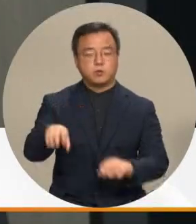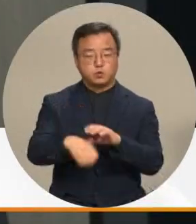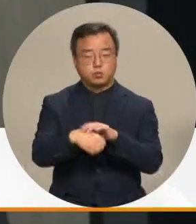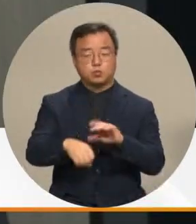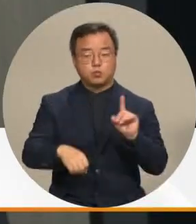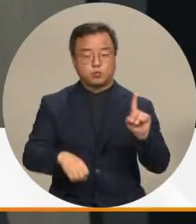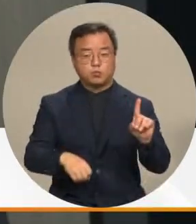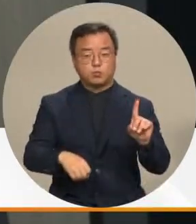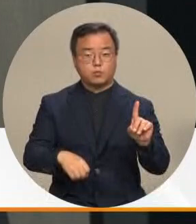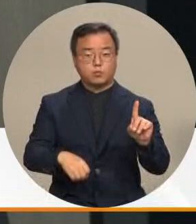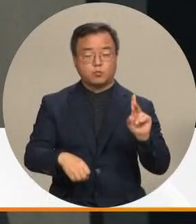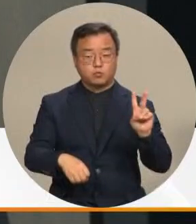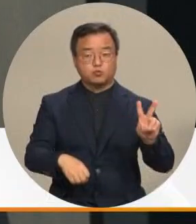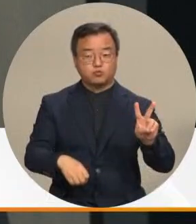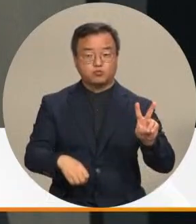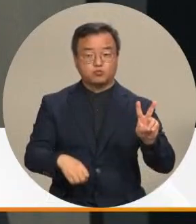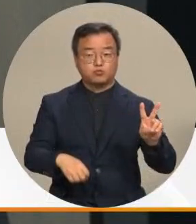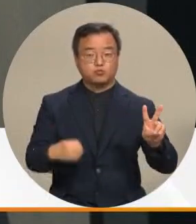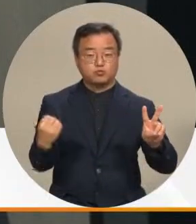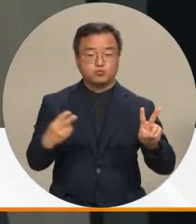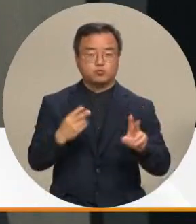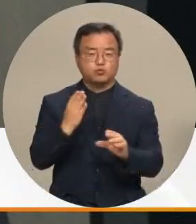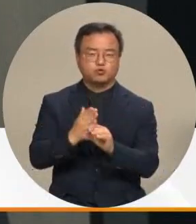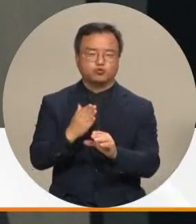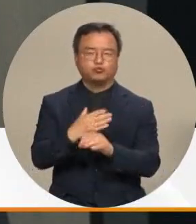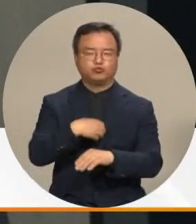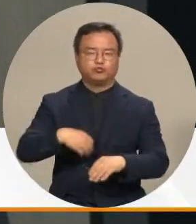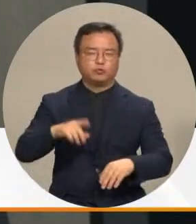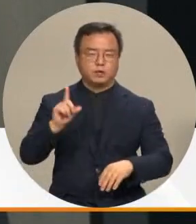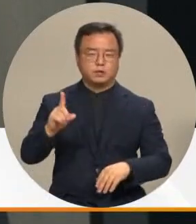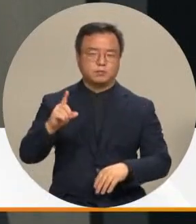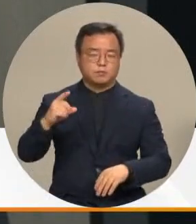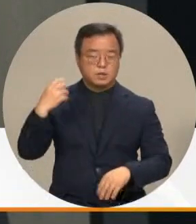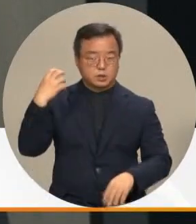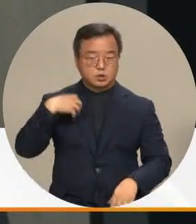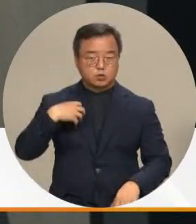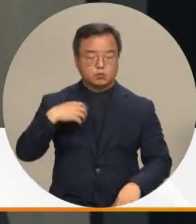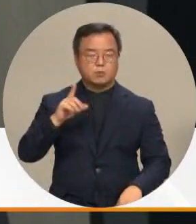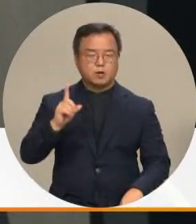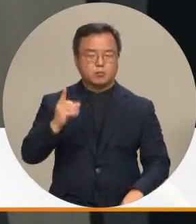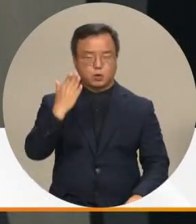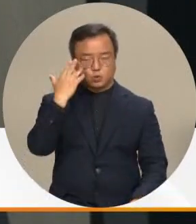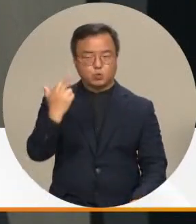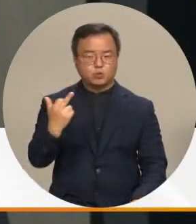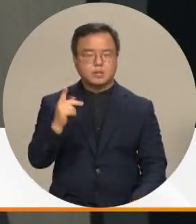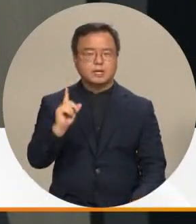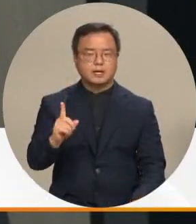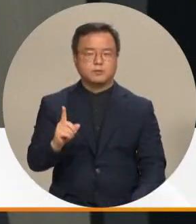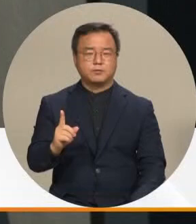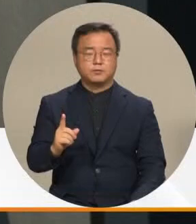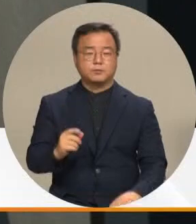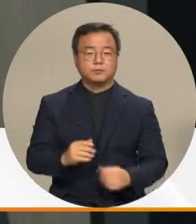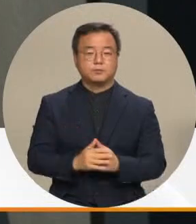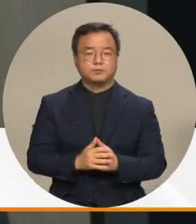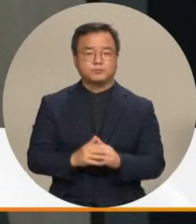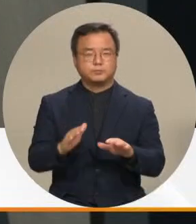종로구에 한곳 종로에 두 곳 그 다음에 중구의 한 곳 영등포 한 곳 용산구 향고시구요 전체주민은